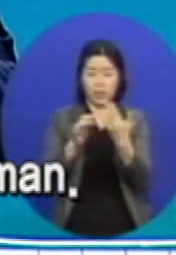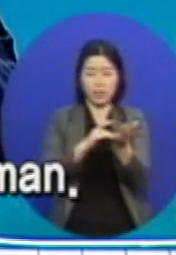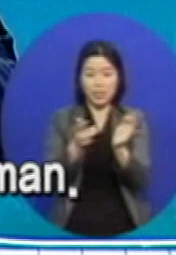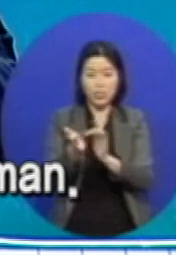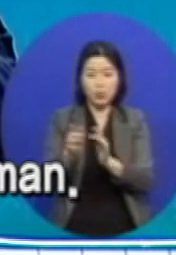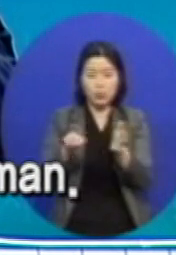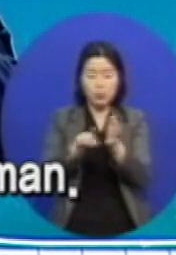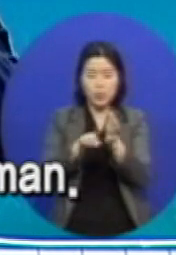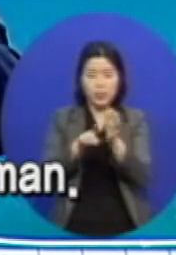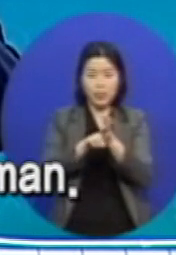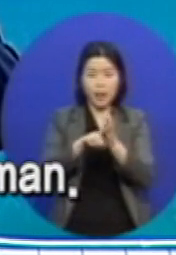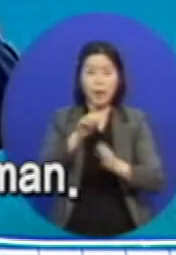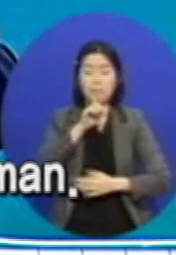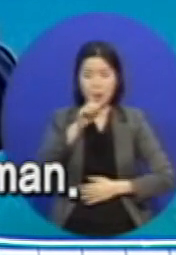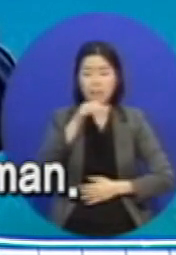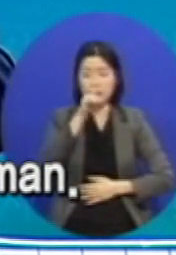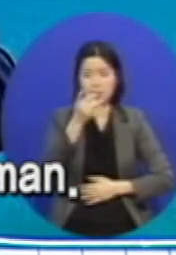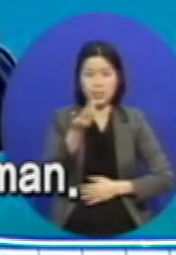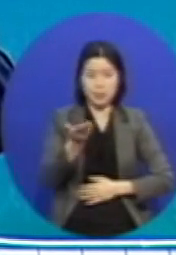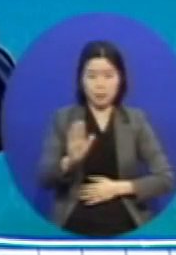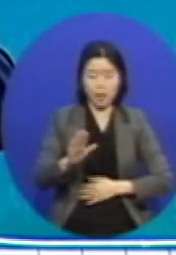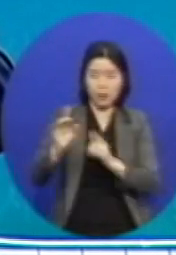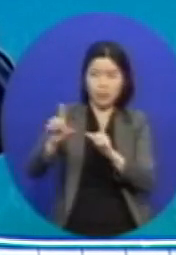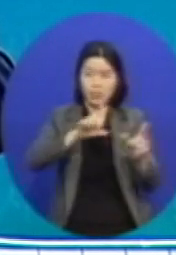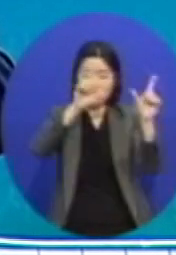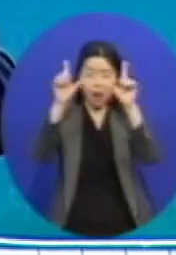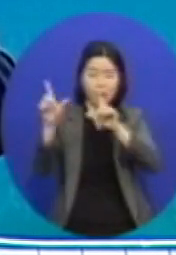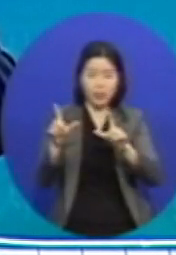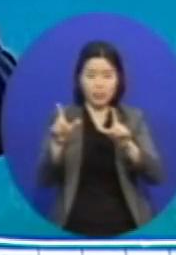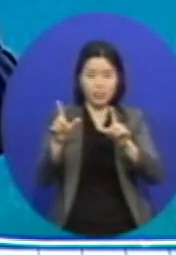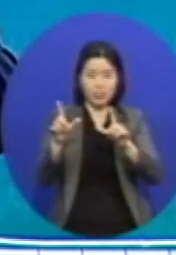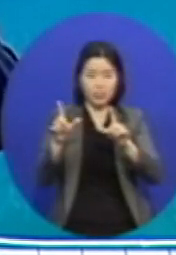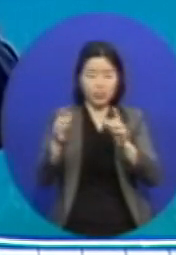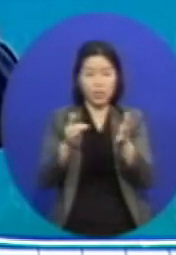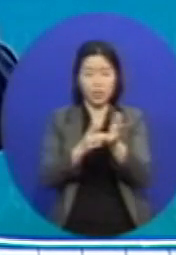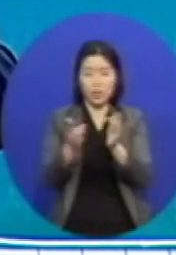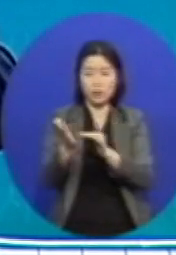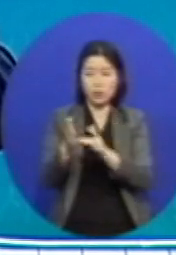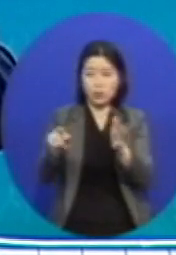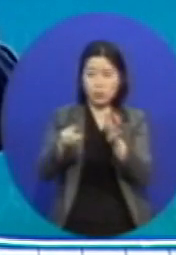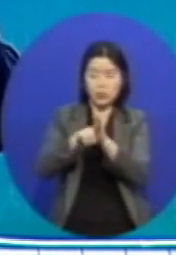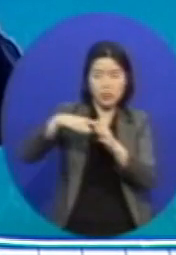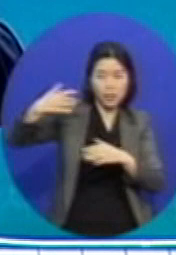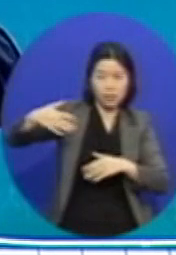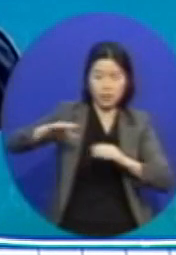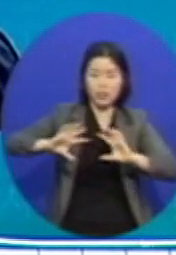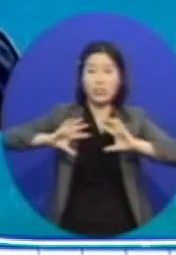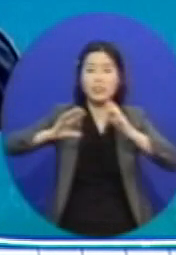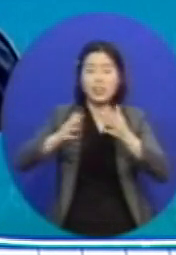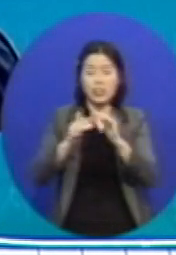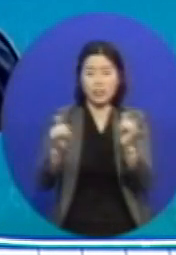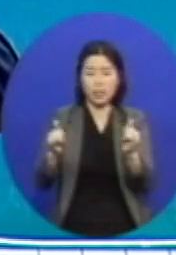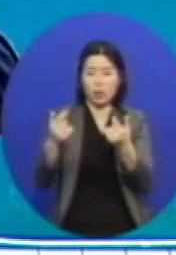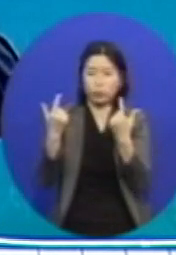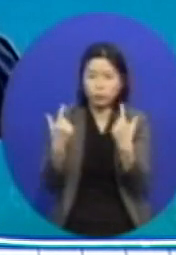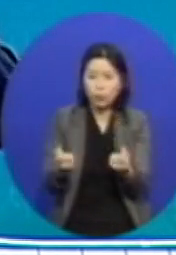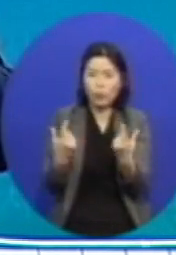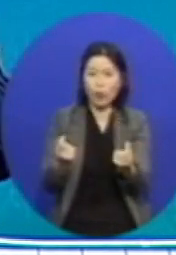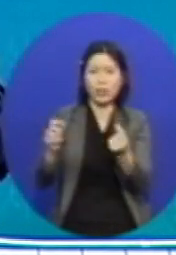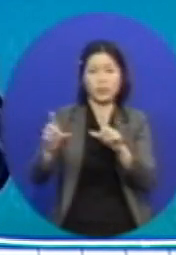하는데 살기는 예수 안 믿는 사람 세상 사람과 똑같이 사는 것